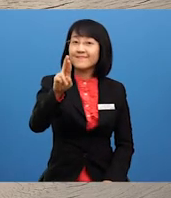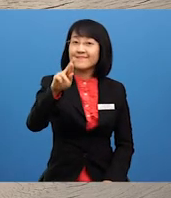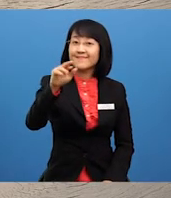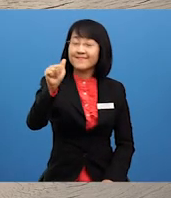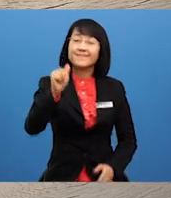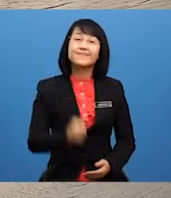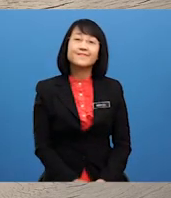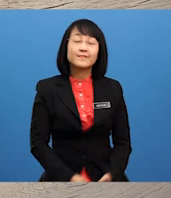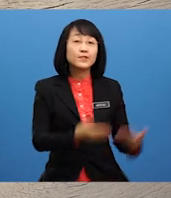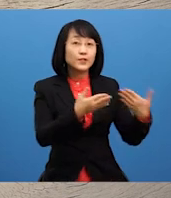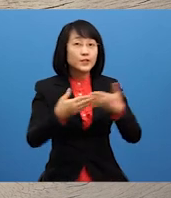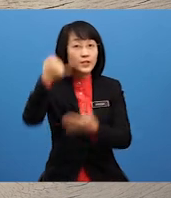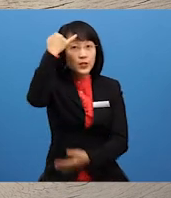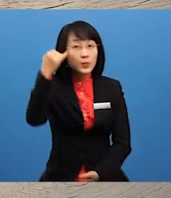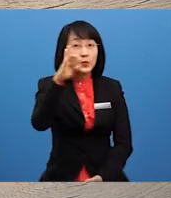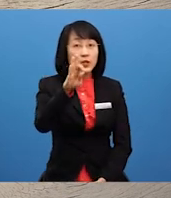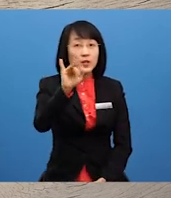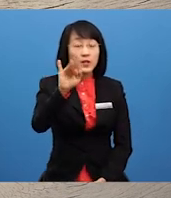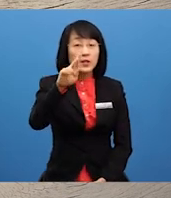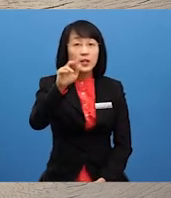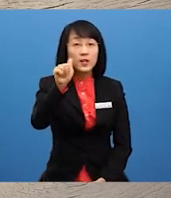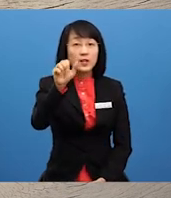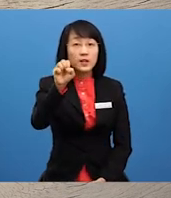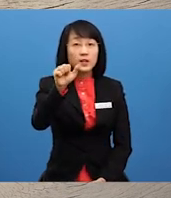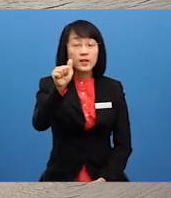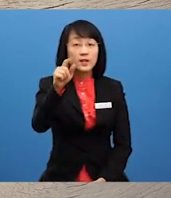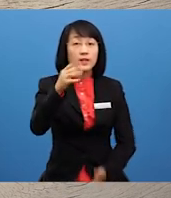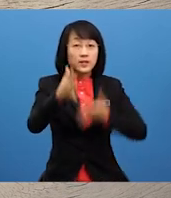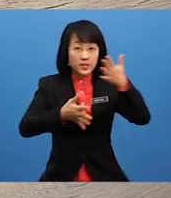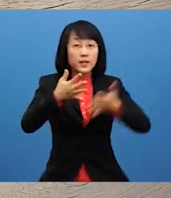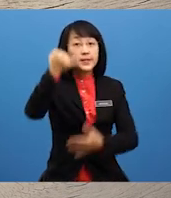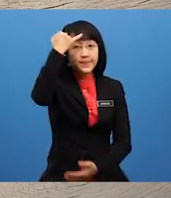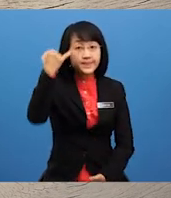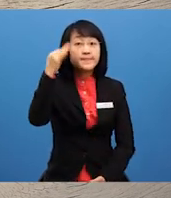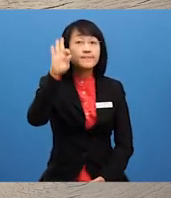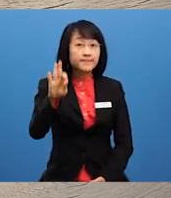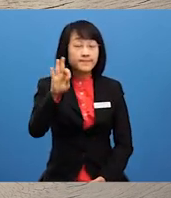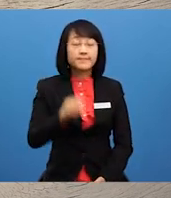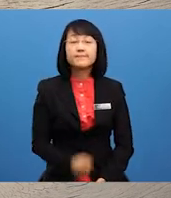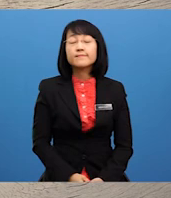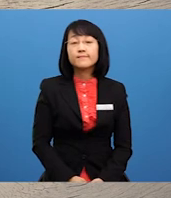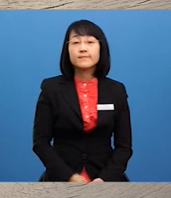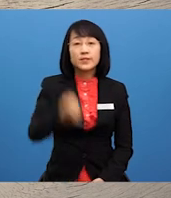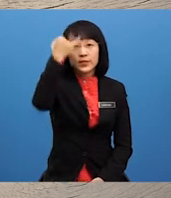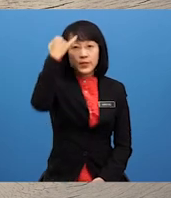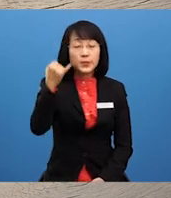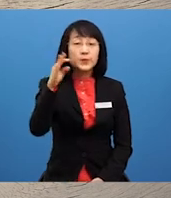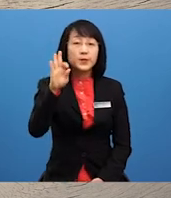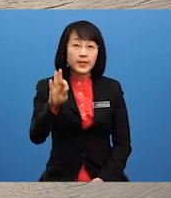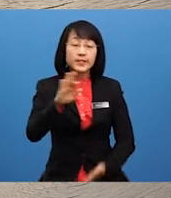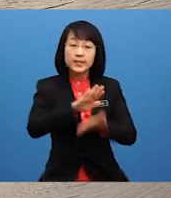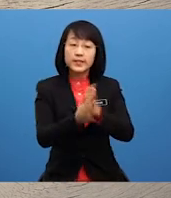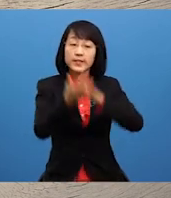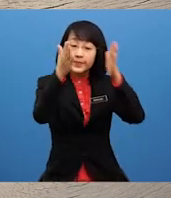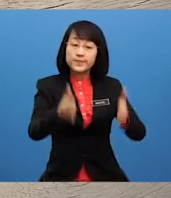Seterusnya, ilmu firasat. Ilmu firasat yang dimiliki oleh seseorang akan menjadikannya lebih